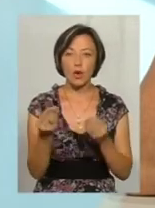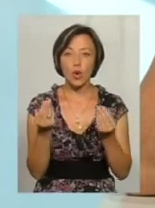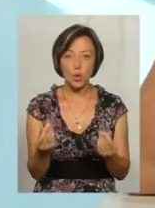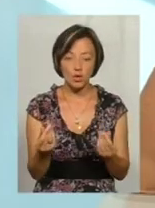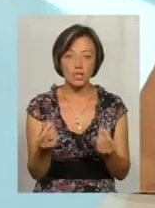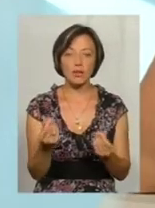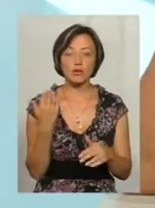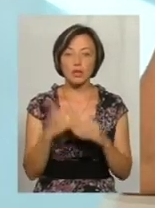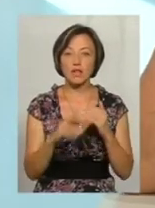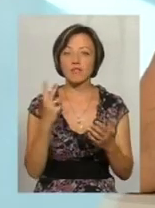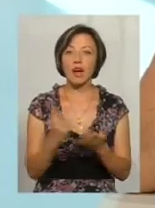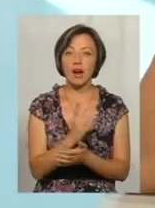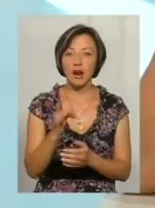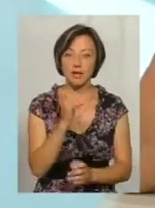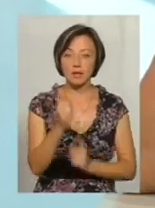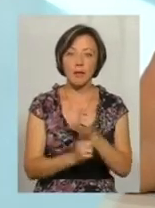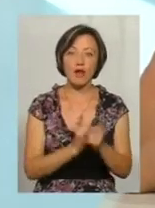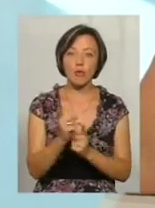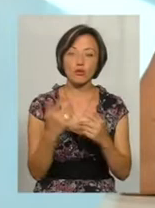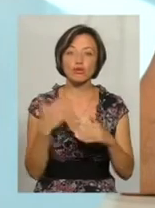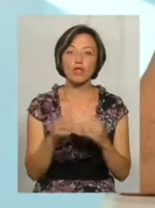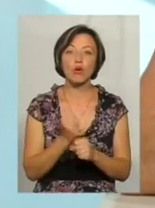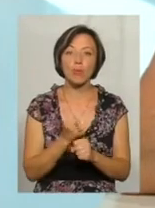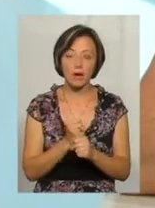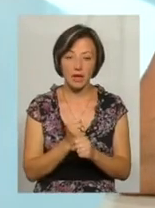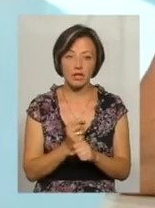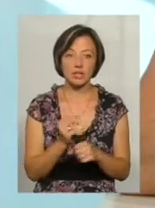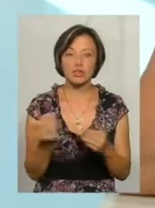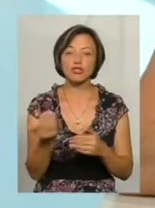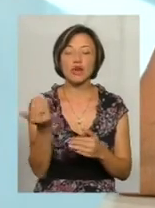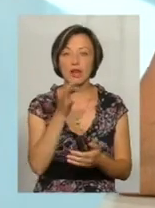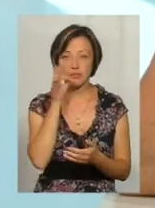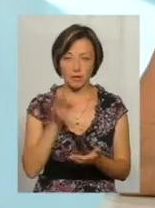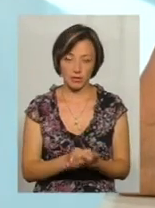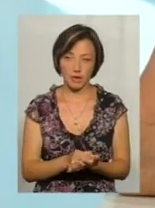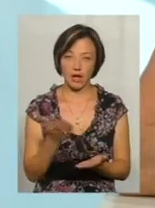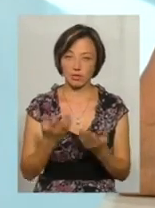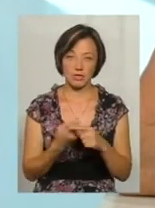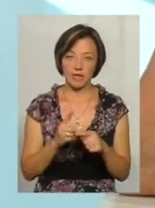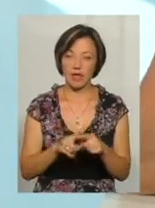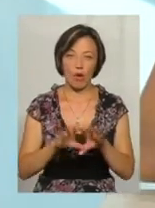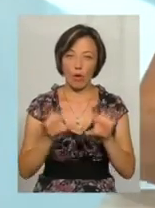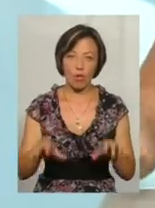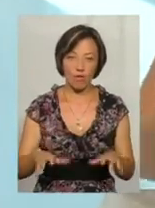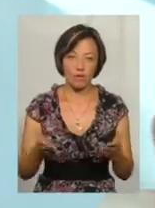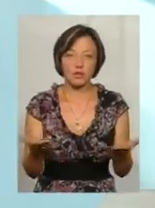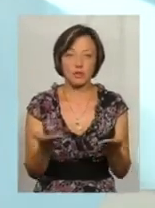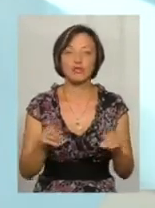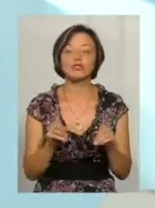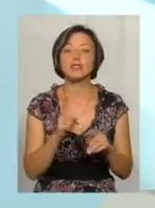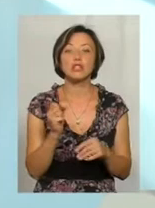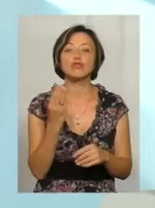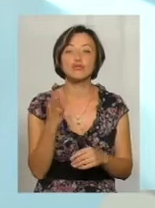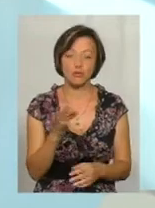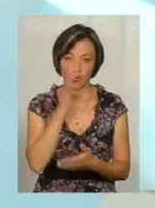гроші і вже 2 рази переробляють те, що вже робили. Чия це відповідальність? Якщо це не голови, то що, за що він